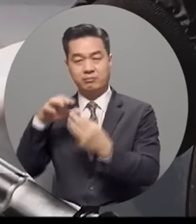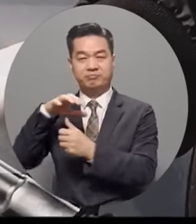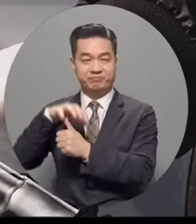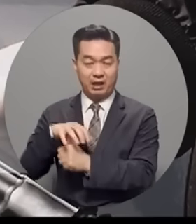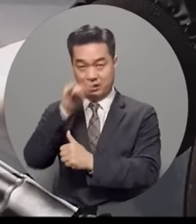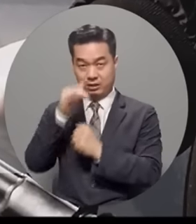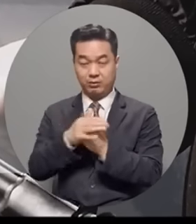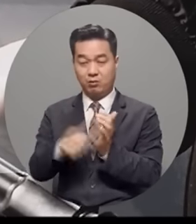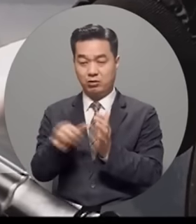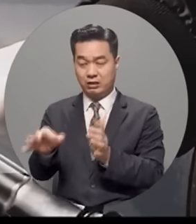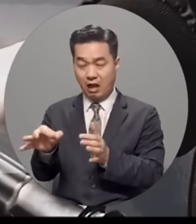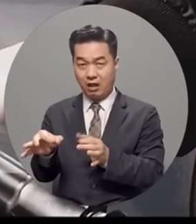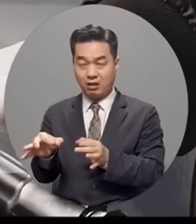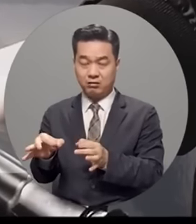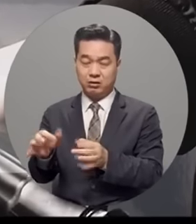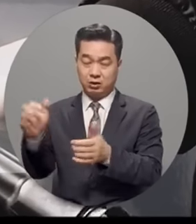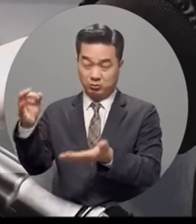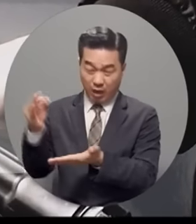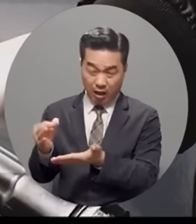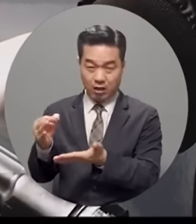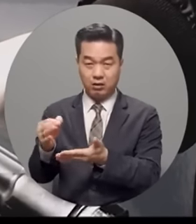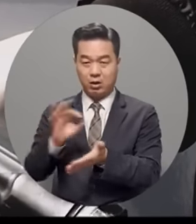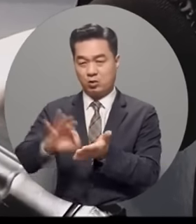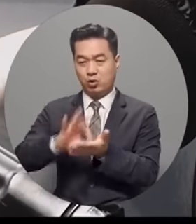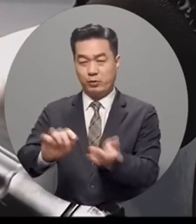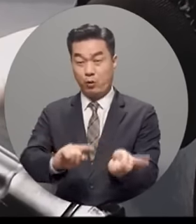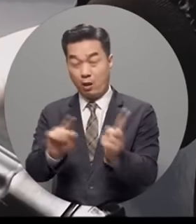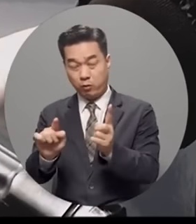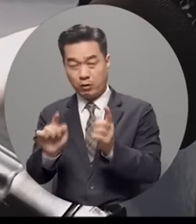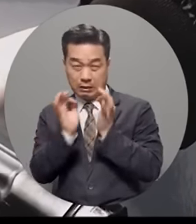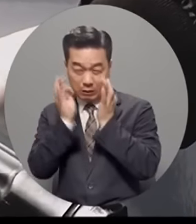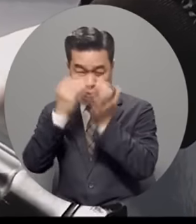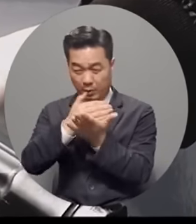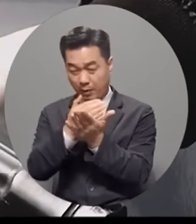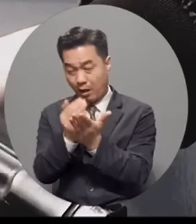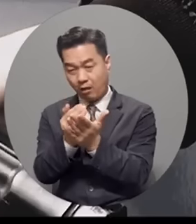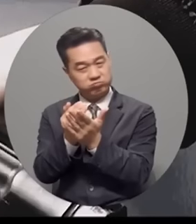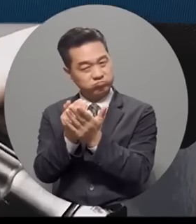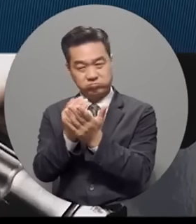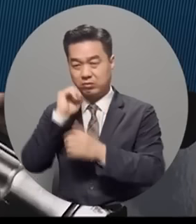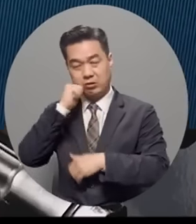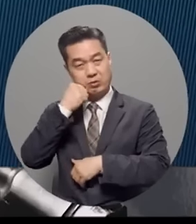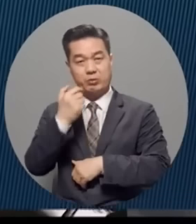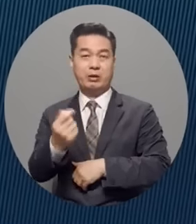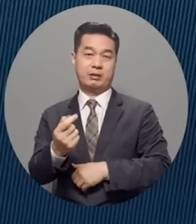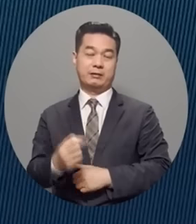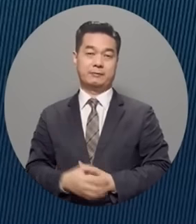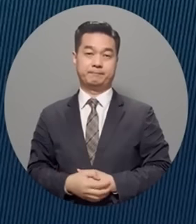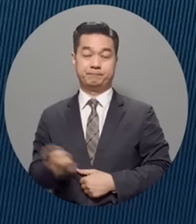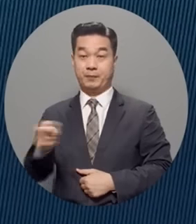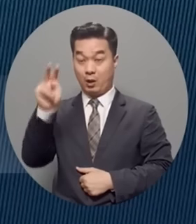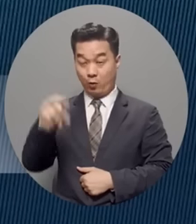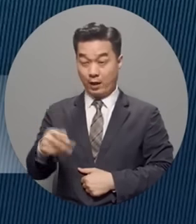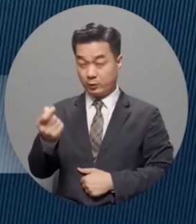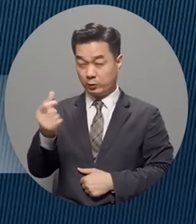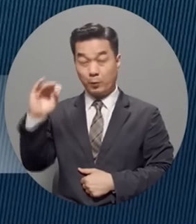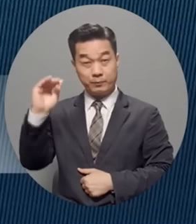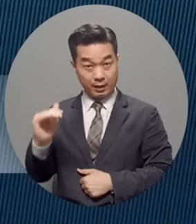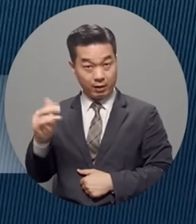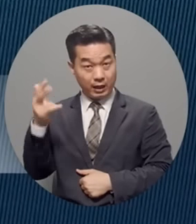물가 안정과 소비 회복 등 정부가 설정한 주요 경제 목표에 빨간불이 켜졌습니다. 환율이 소폭